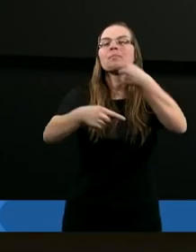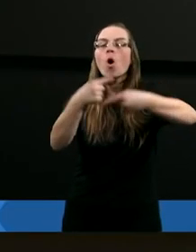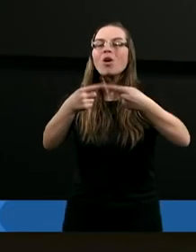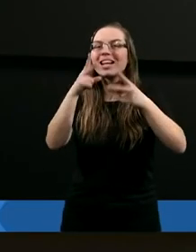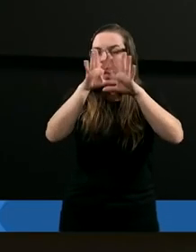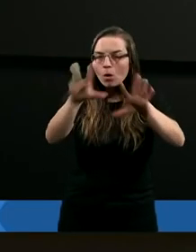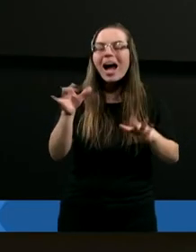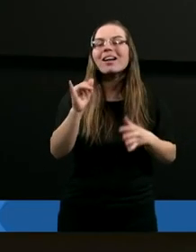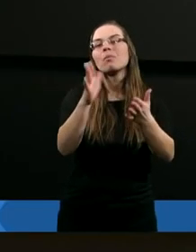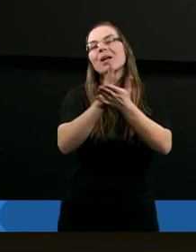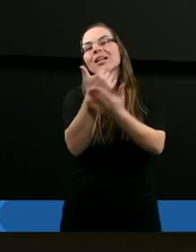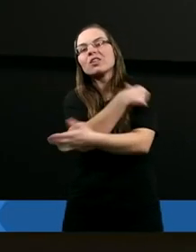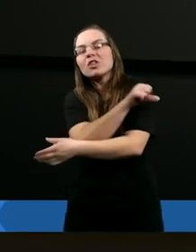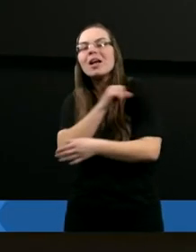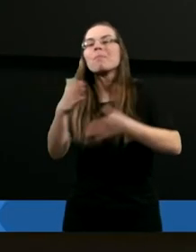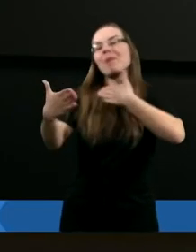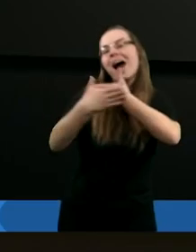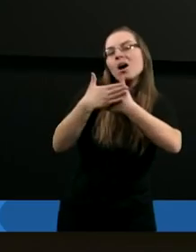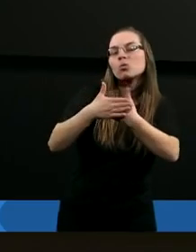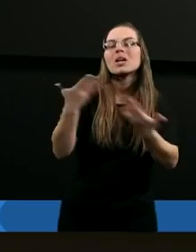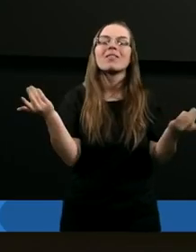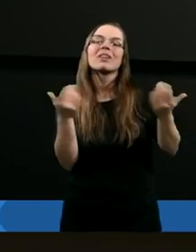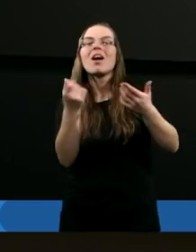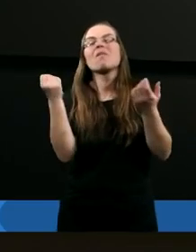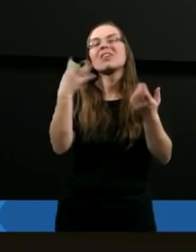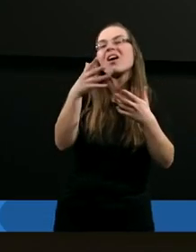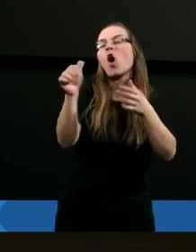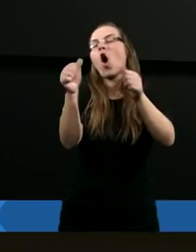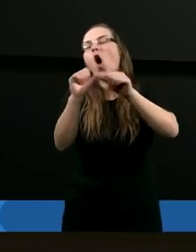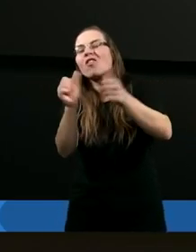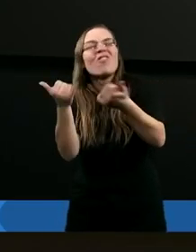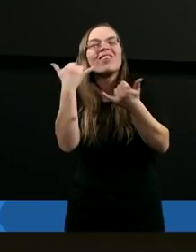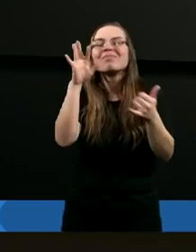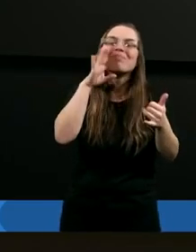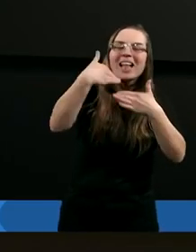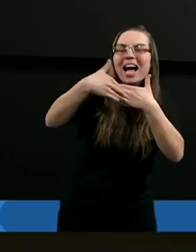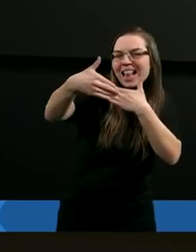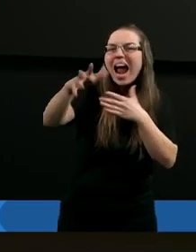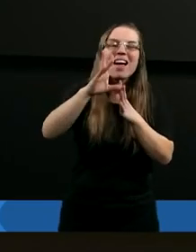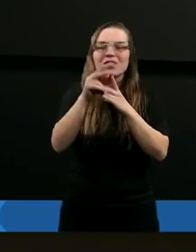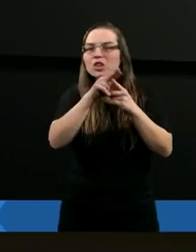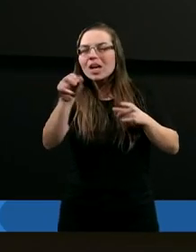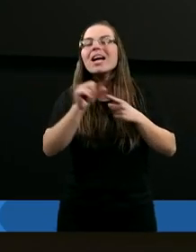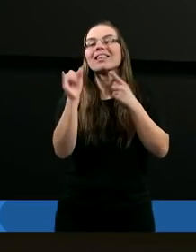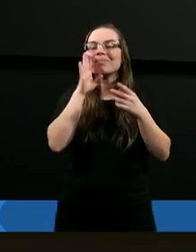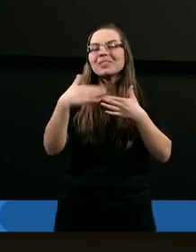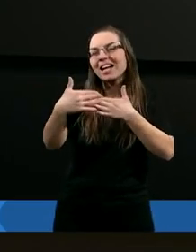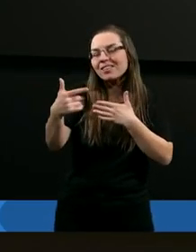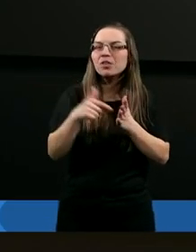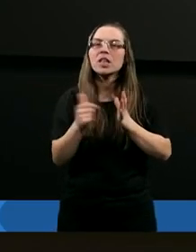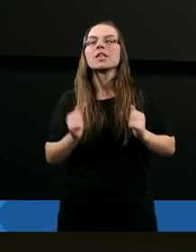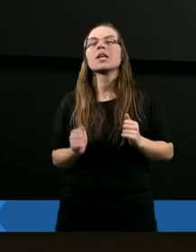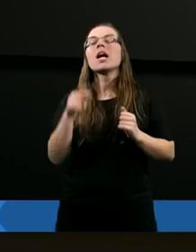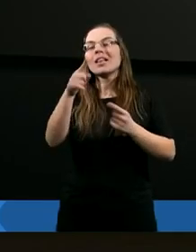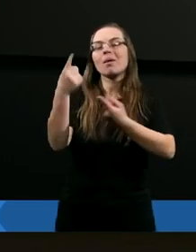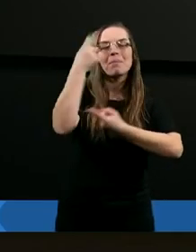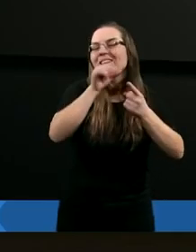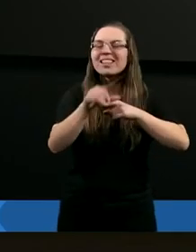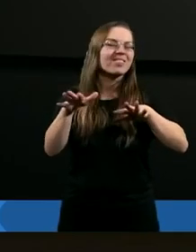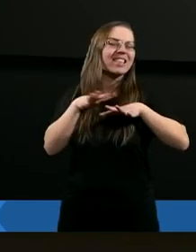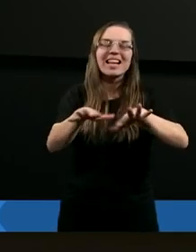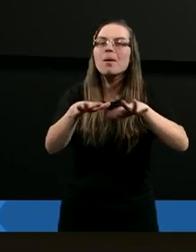chrześcijanami, sprawy małżeństwa, bezżeństwa, rozwodu i tak dalej, i tak dalej. I takich myśli tu